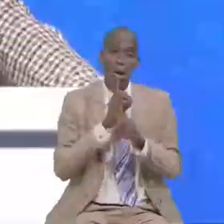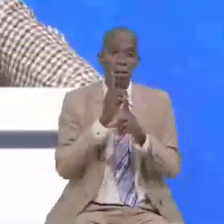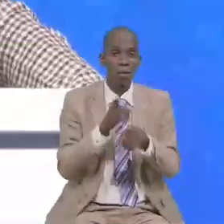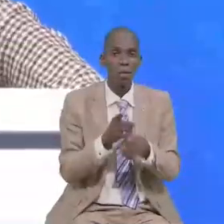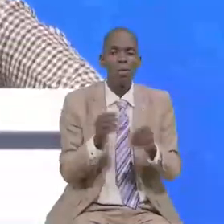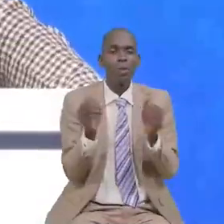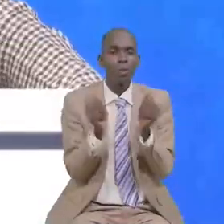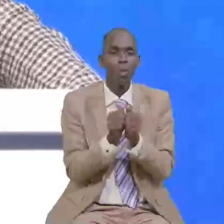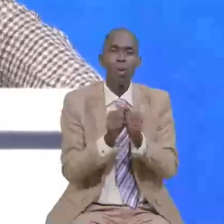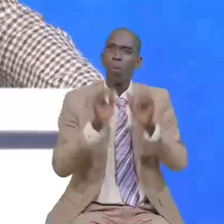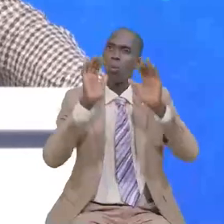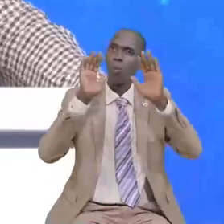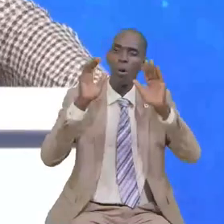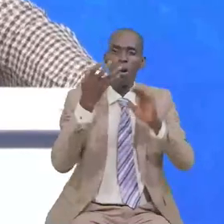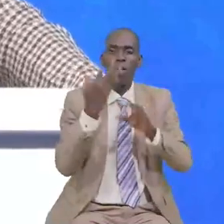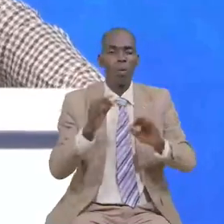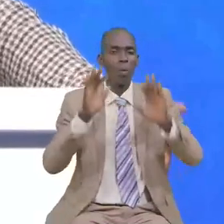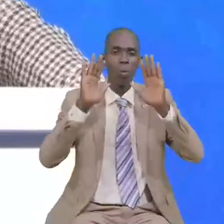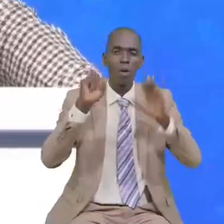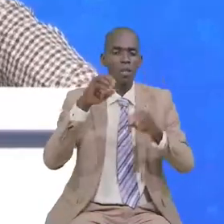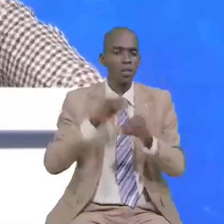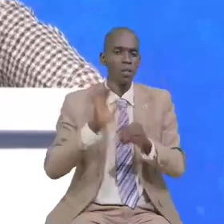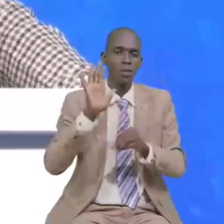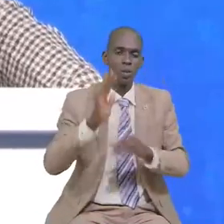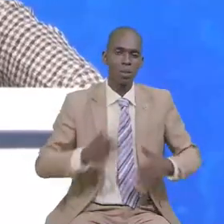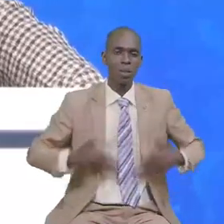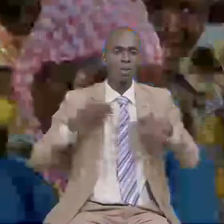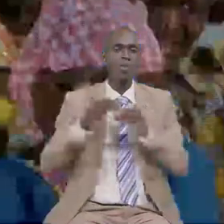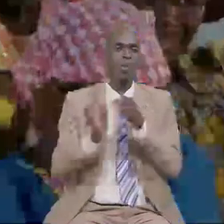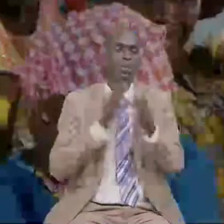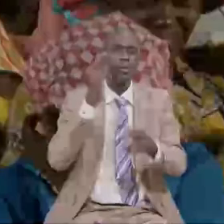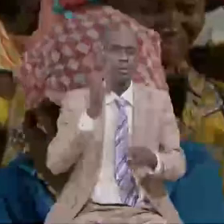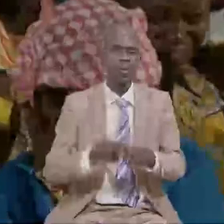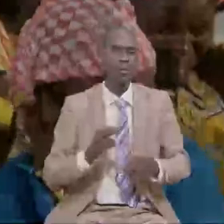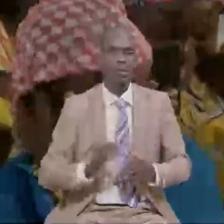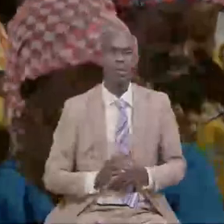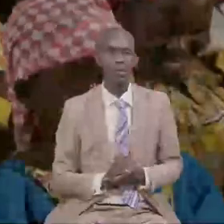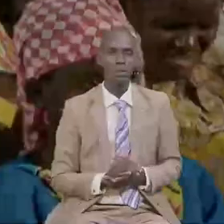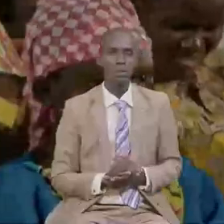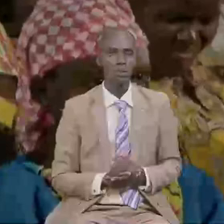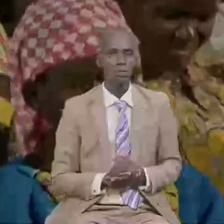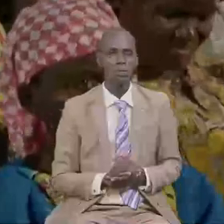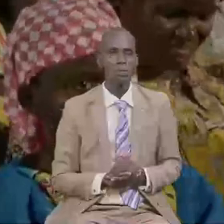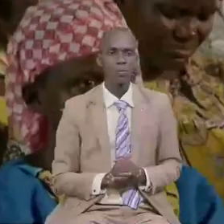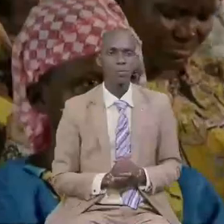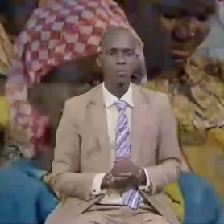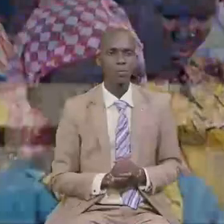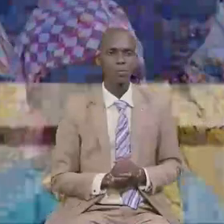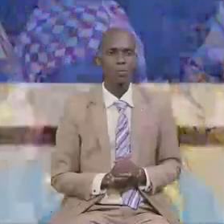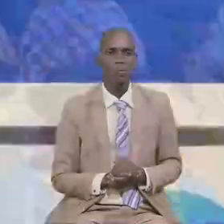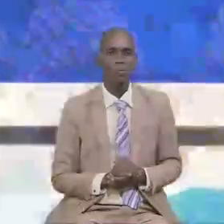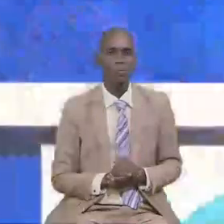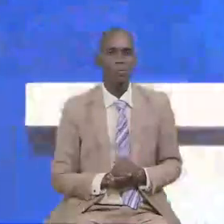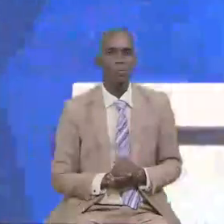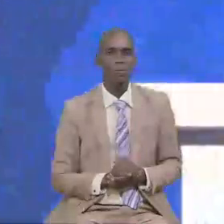Il va répondre à cette question avec des prodiges dans votre vie au nom de